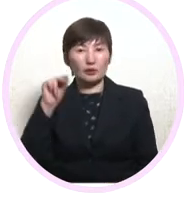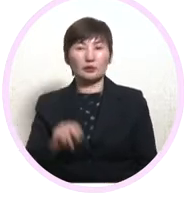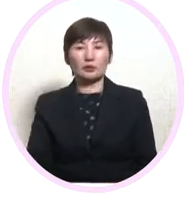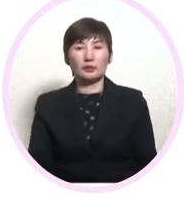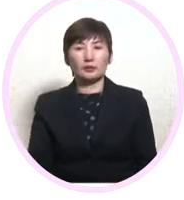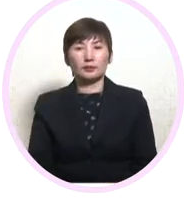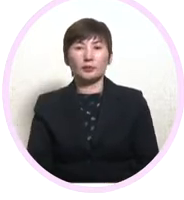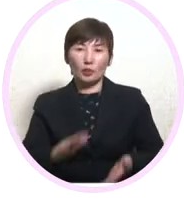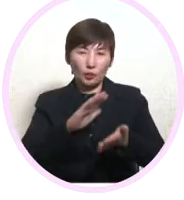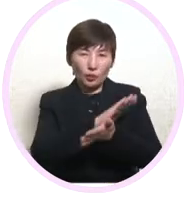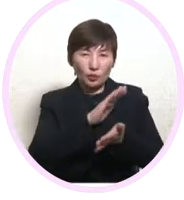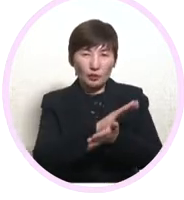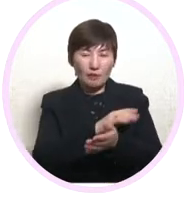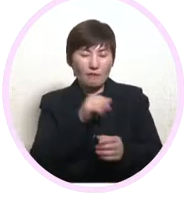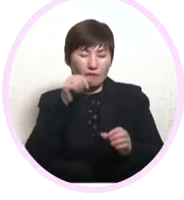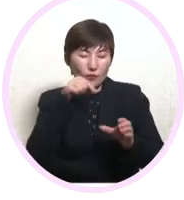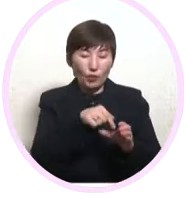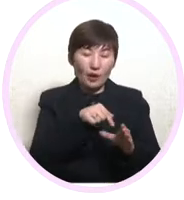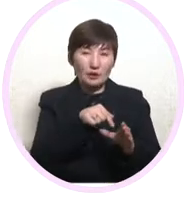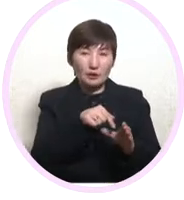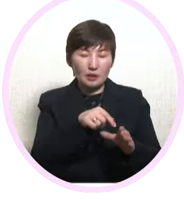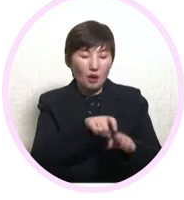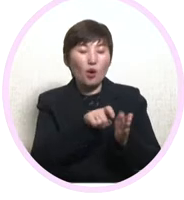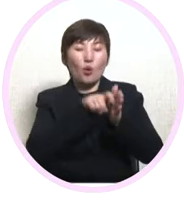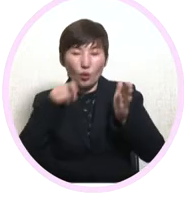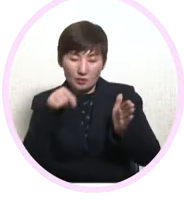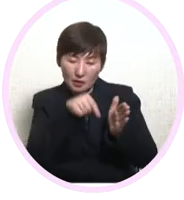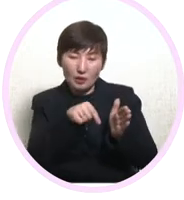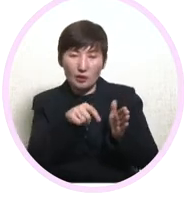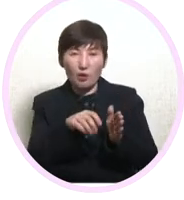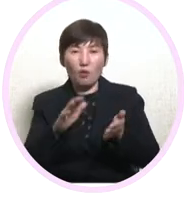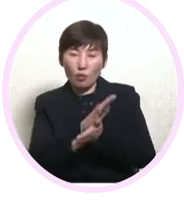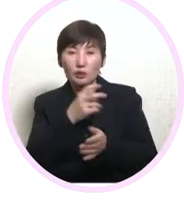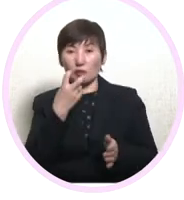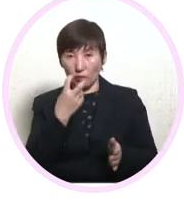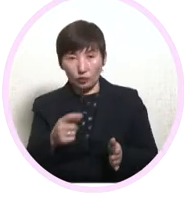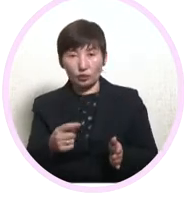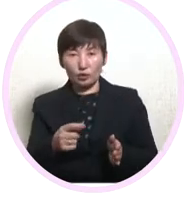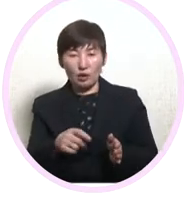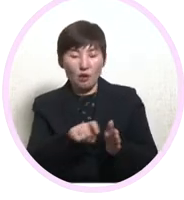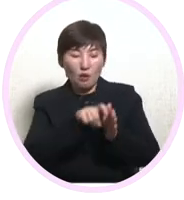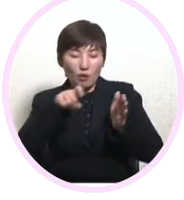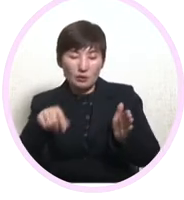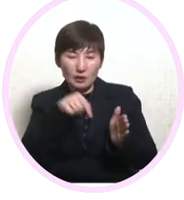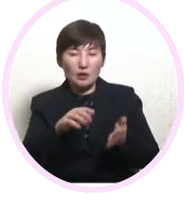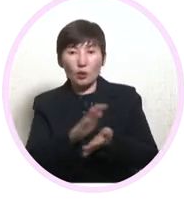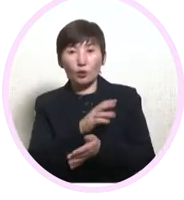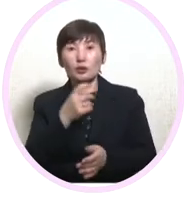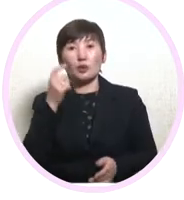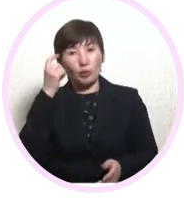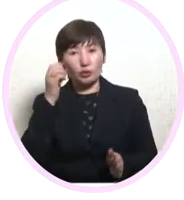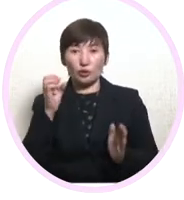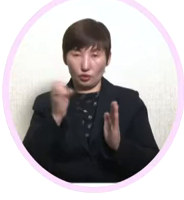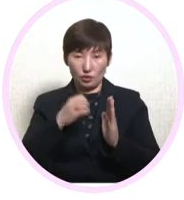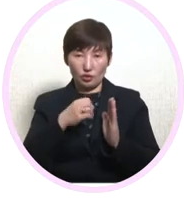За хурдны тухайн агшинд хугацааны тухайн агшинд хурдыг олно. Хугацааны тухайн агшинд хурдыг олно. За